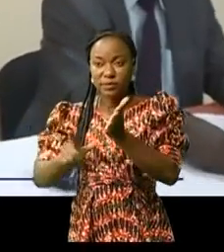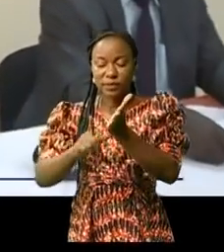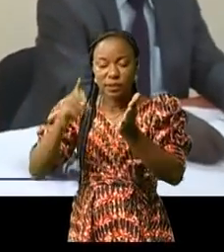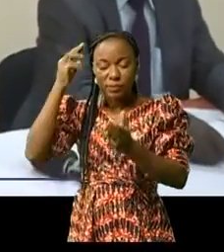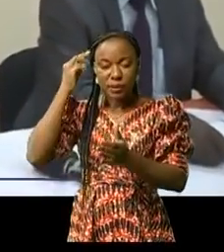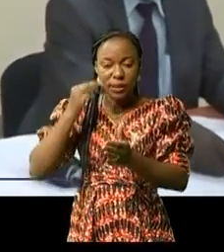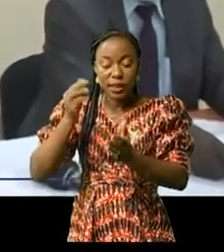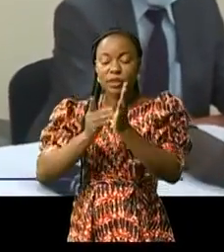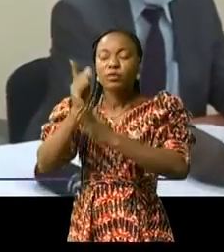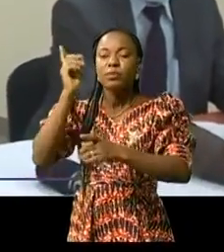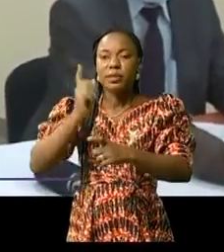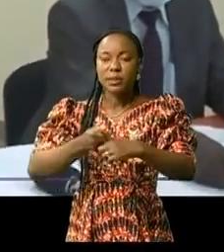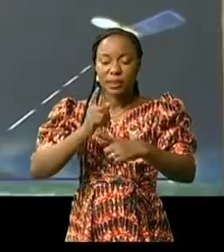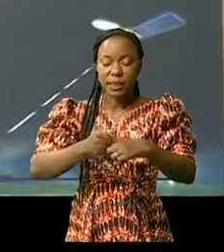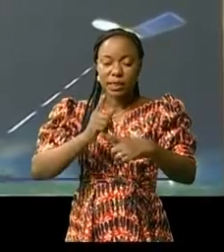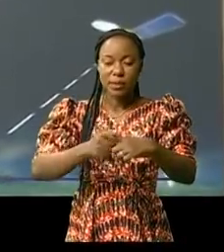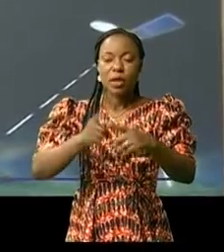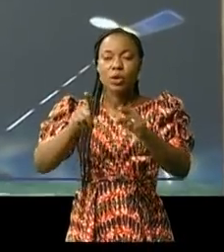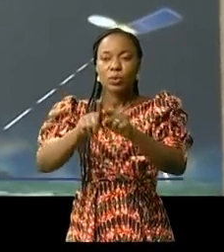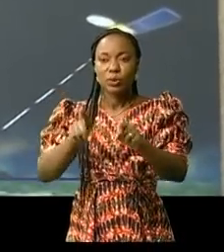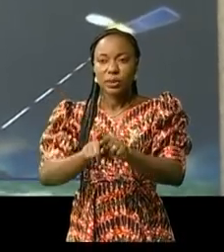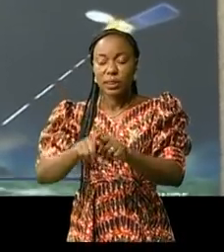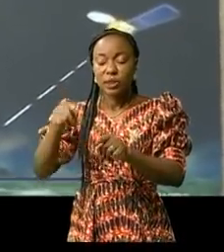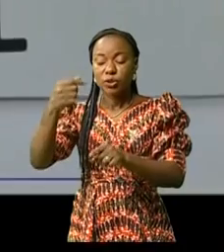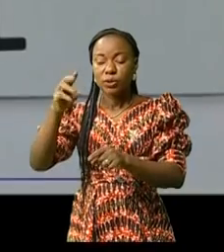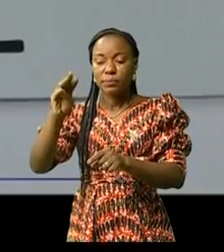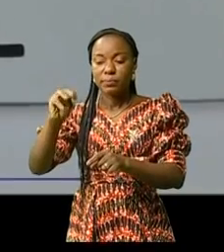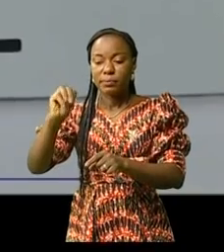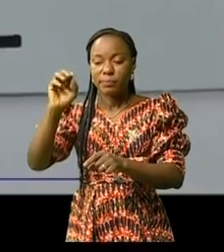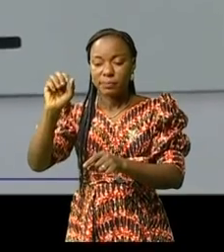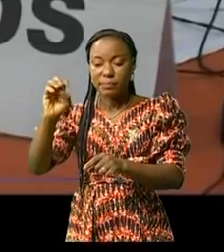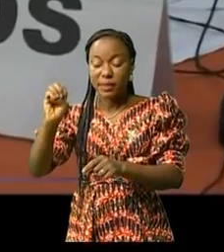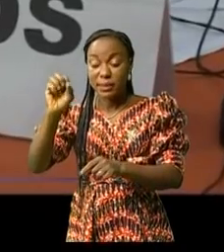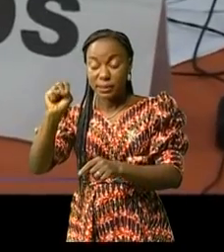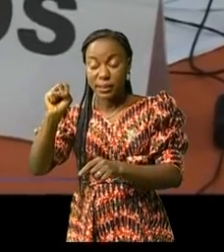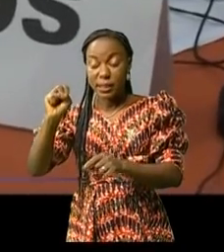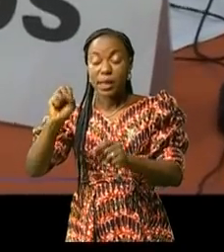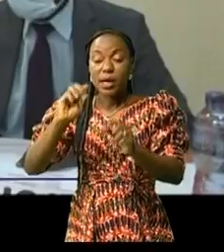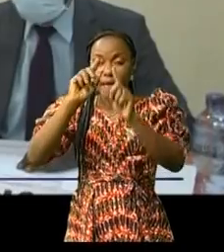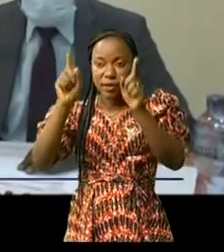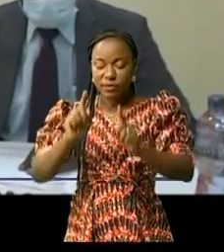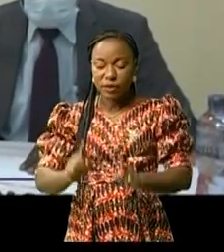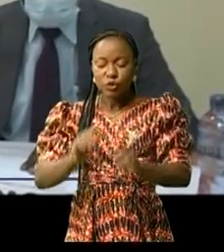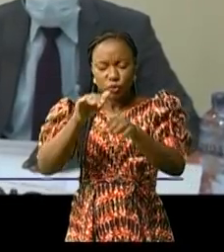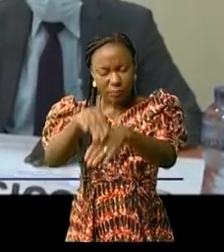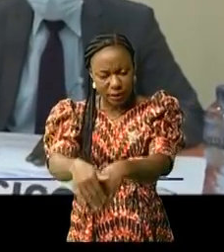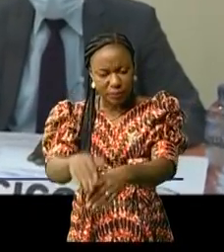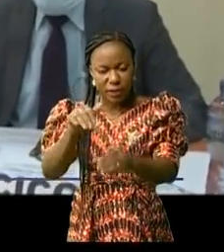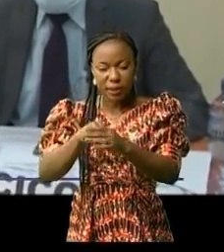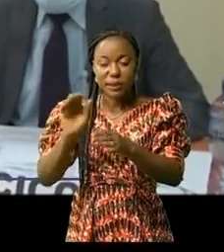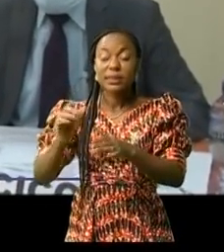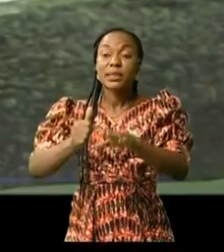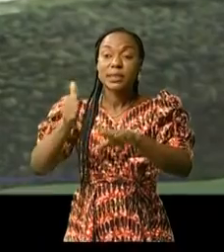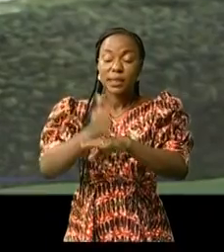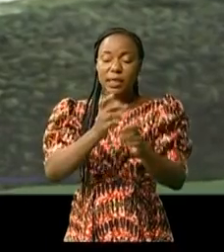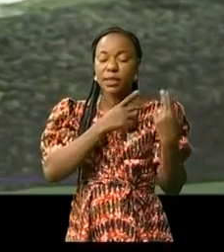durable c'est lui du programme gms afrique de la semaine et la cicos ont pris part à cet atelier c'est depuis